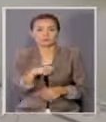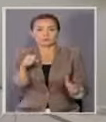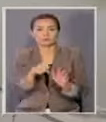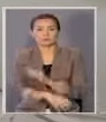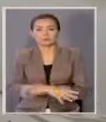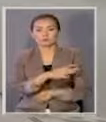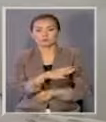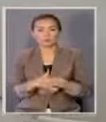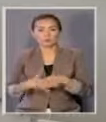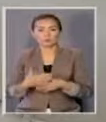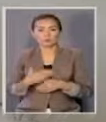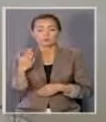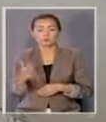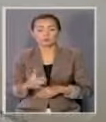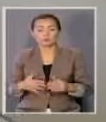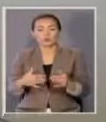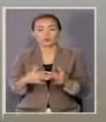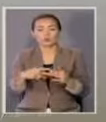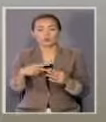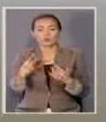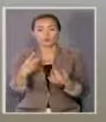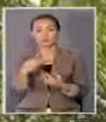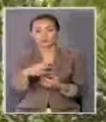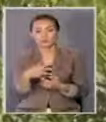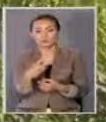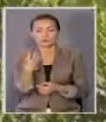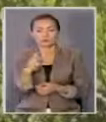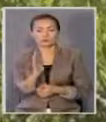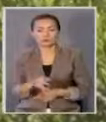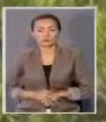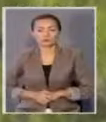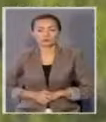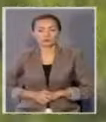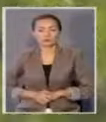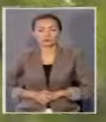горожанина назначено наказание в виде ограничения свободы сроком на 4 года.